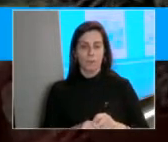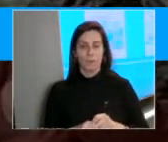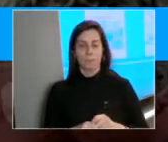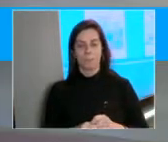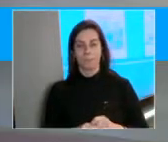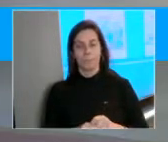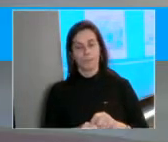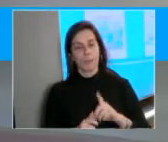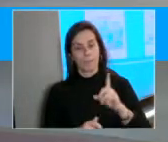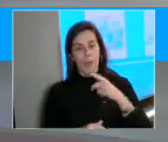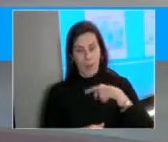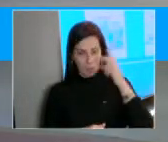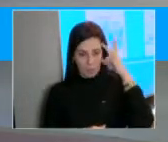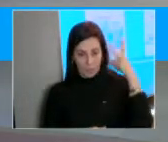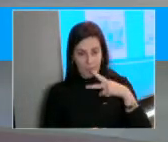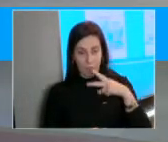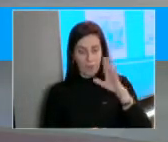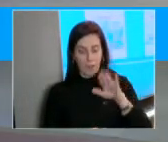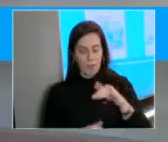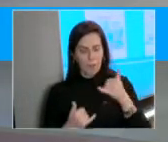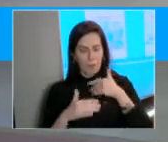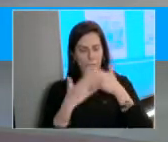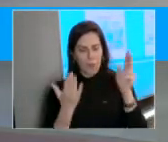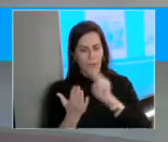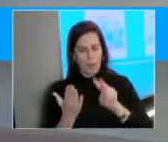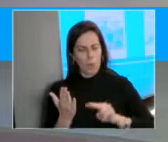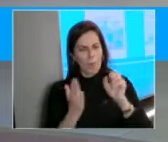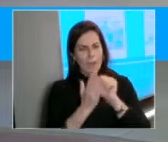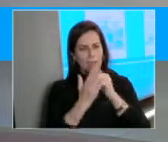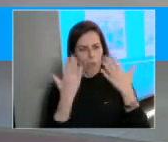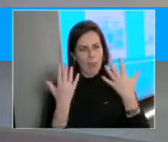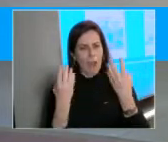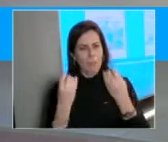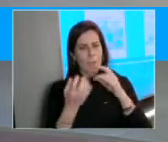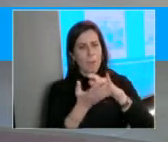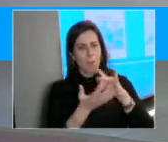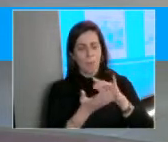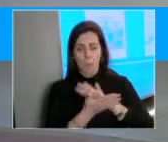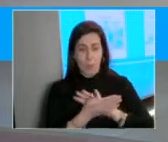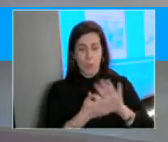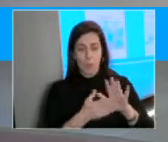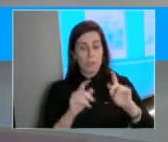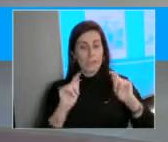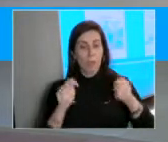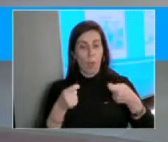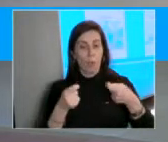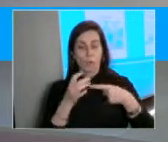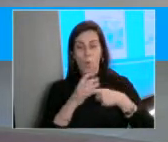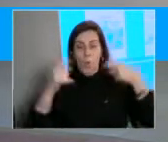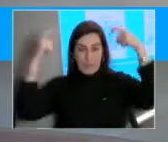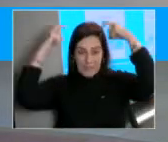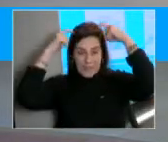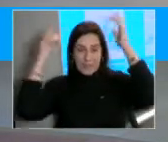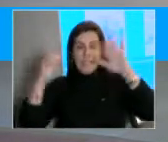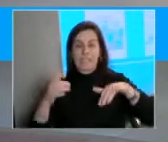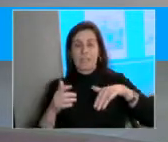כן. אבישי, אנחנו מבינים, גם קראנו הבוקר בעיתונים, שהרבה מאוד מקומות פשוט נסגרו, כמו דיסנילנד,